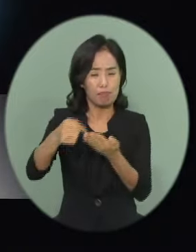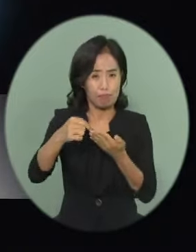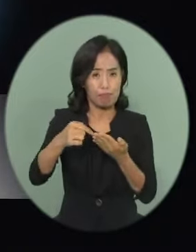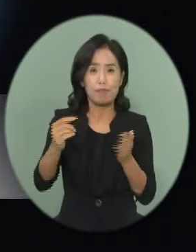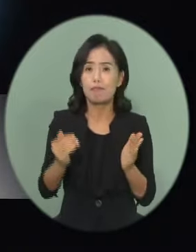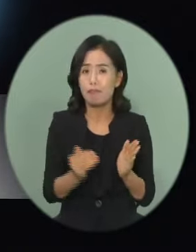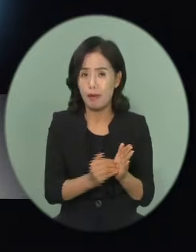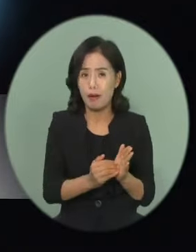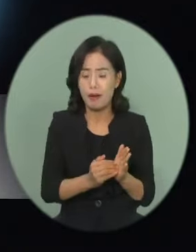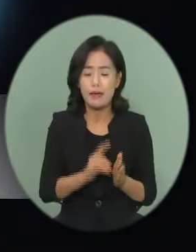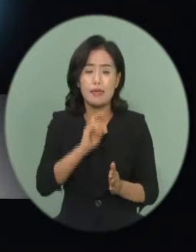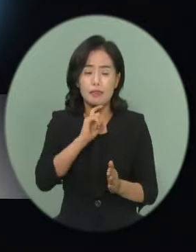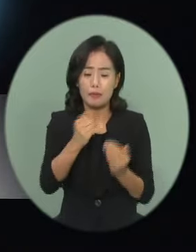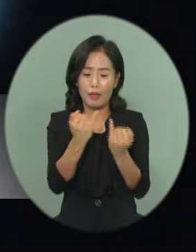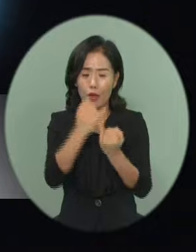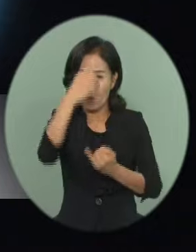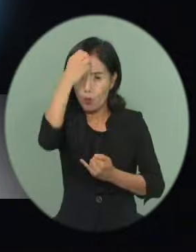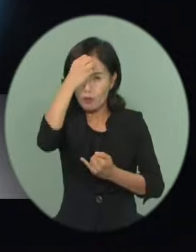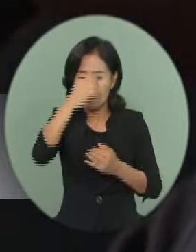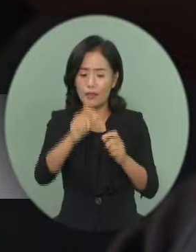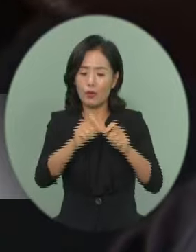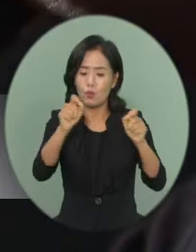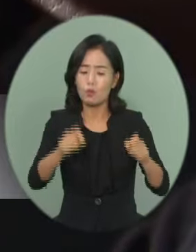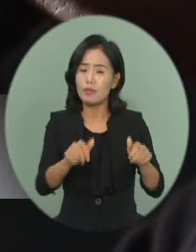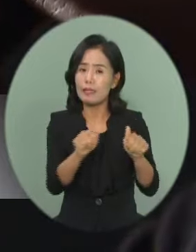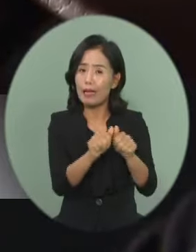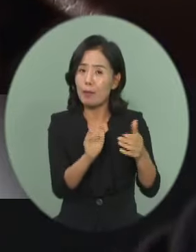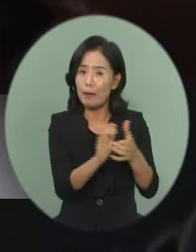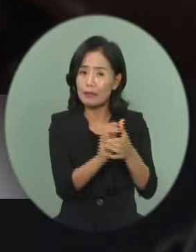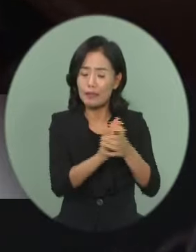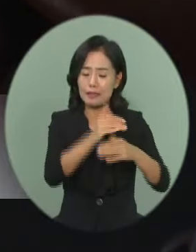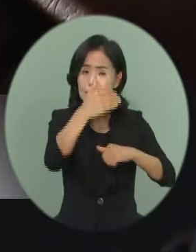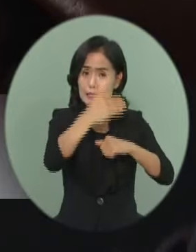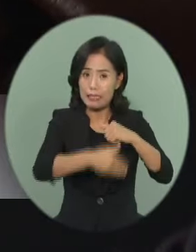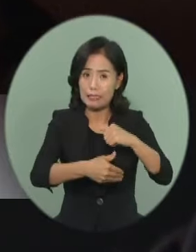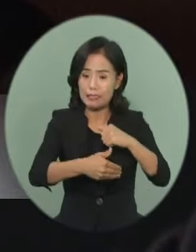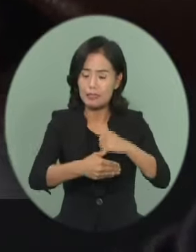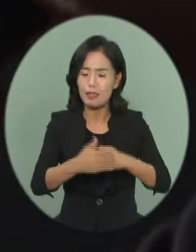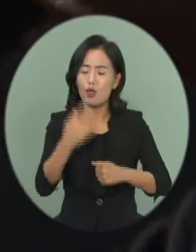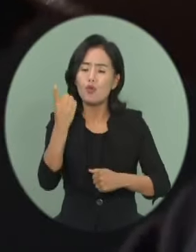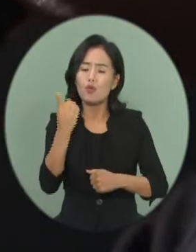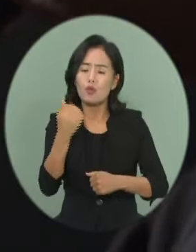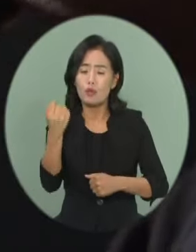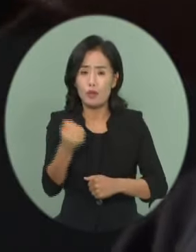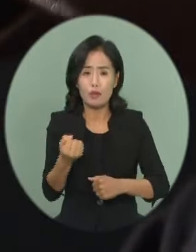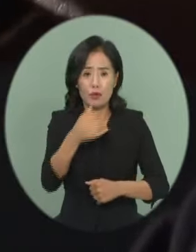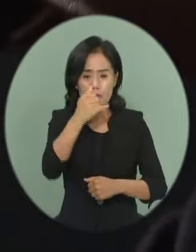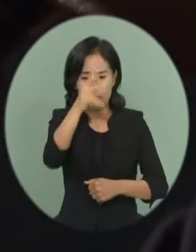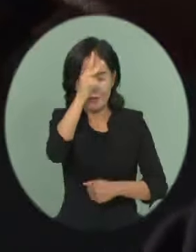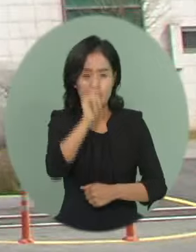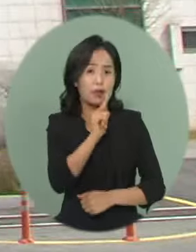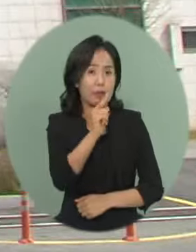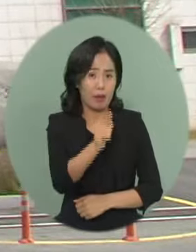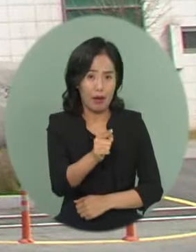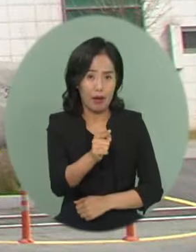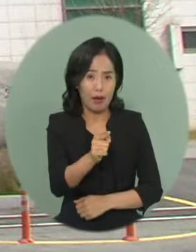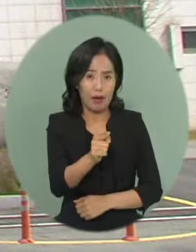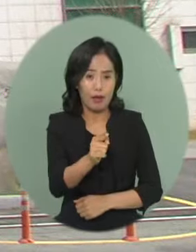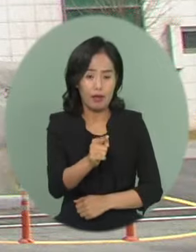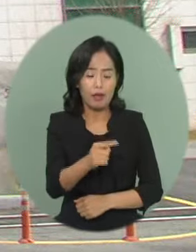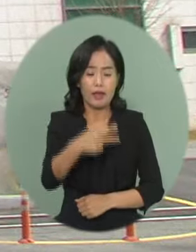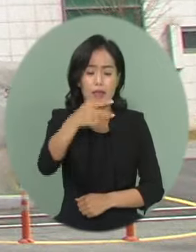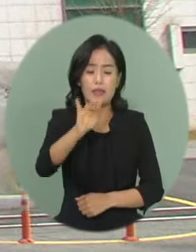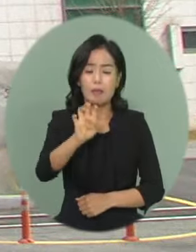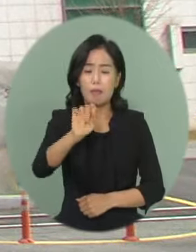접수됐습니다 10대 여고생은 또래 남학생이 자신의 사진을 이용한 음란물을 휴대전화에 지니고 있는 거 같다며 경찰에 신고했습니다 최근